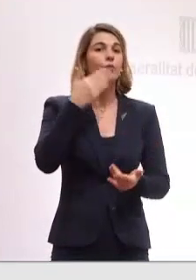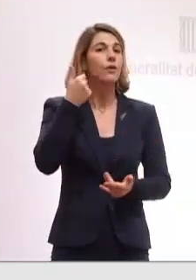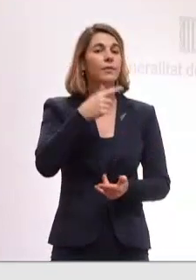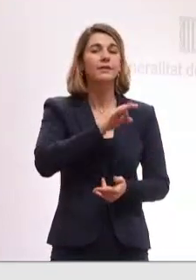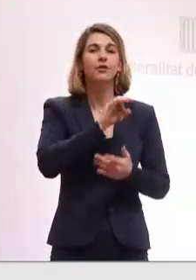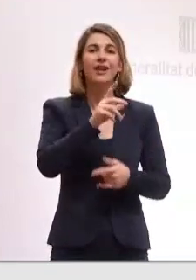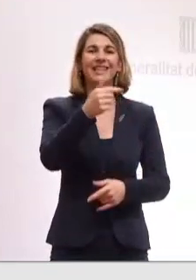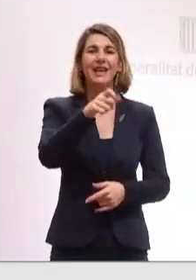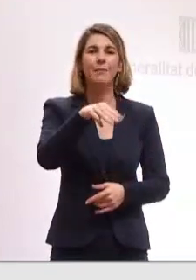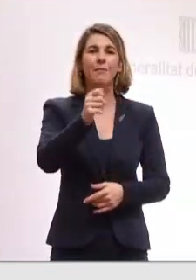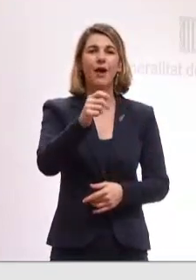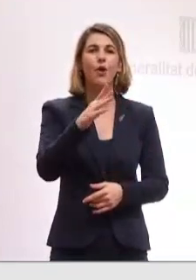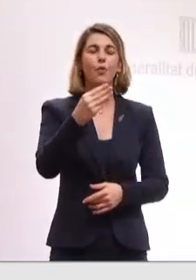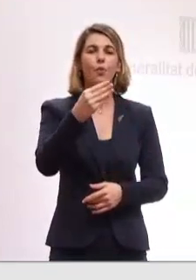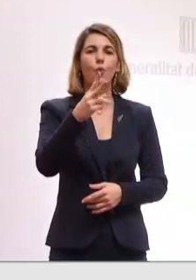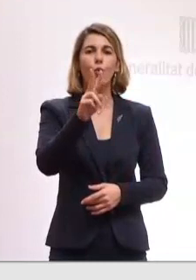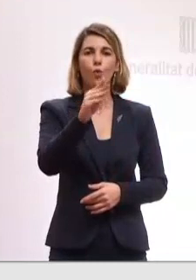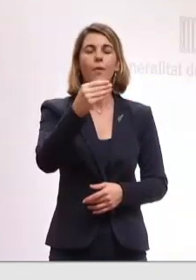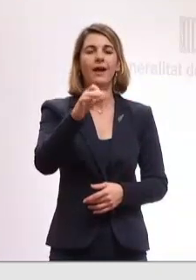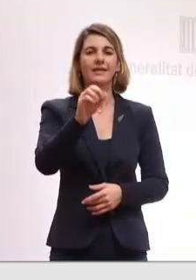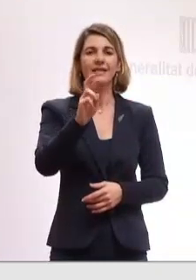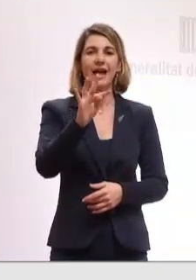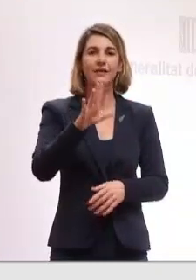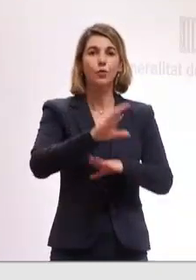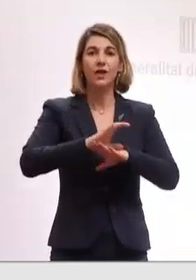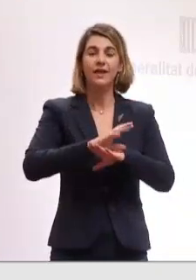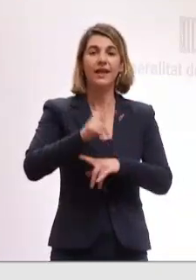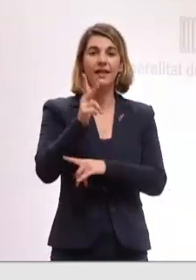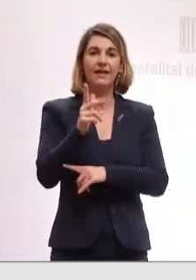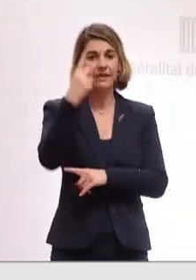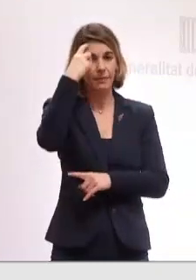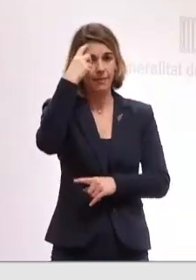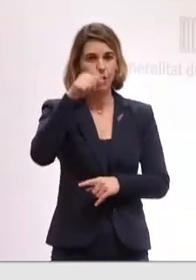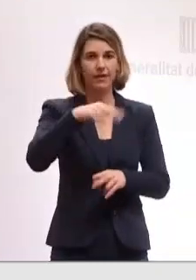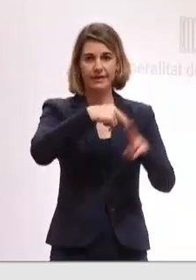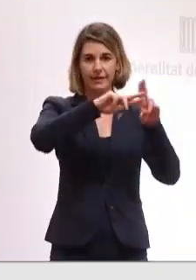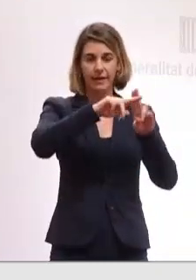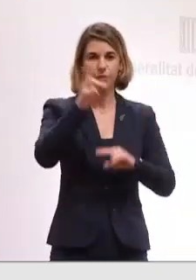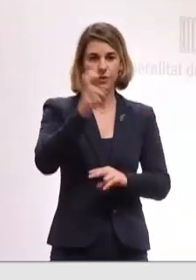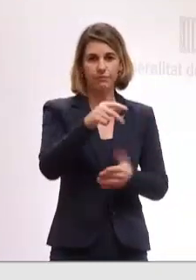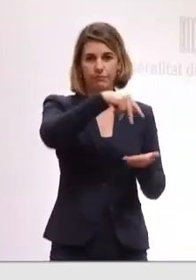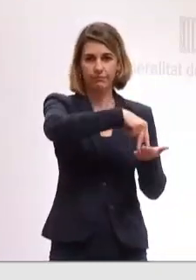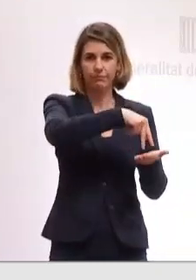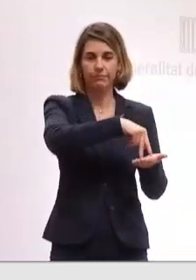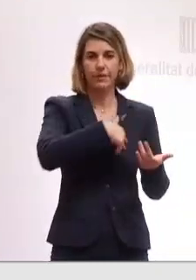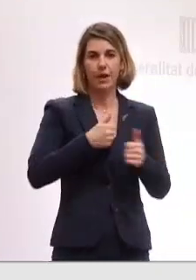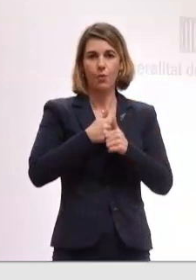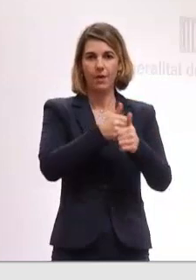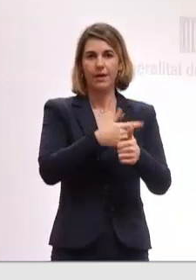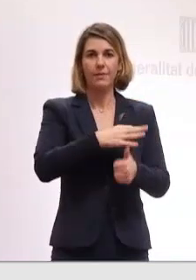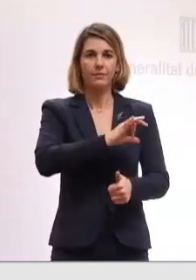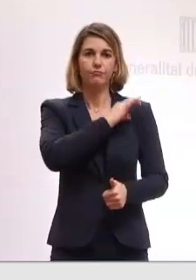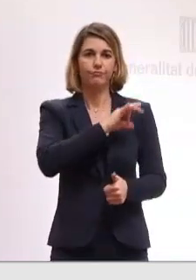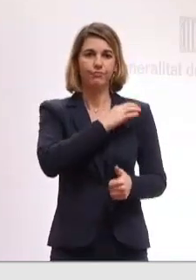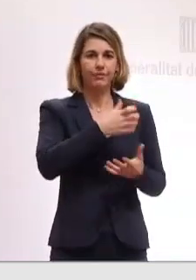Gemma Ubasart i González, consellera de Justícia, Drets i Memòria de la Generalitat de Catalunya, perquè ens acompanyi en l'acte de lliurament